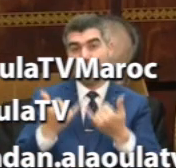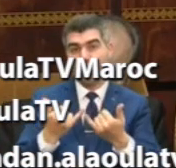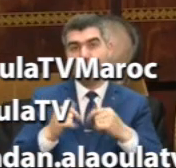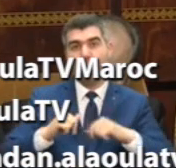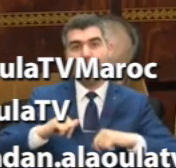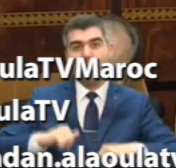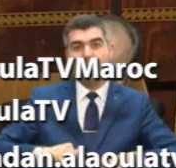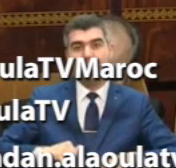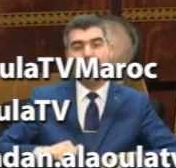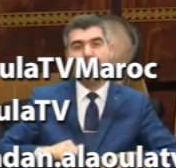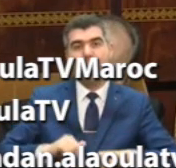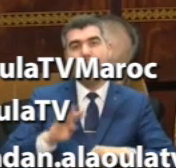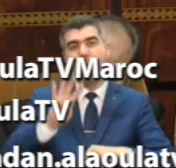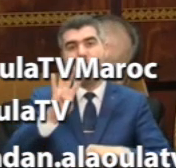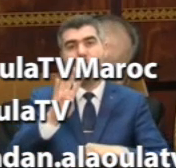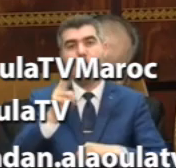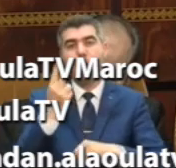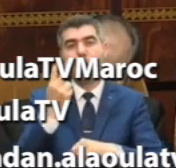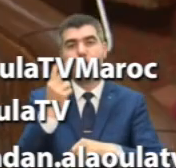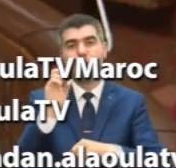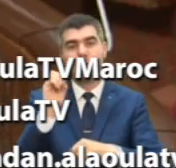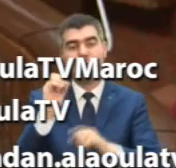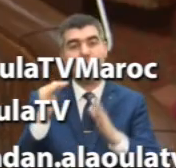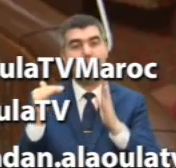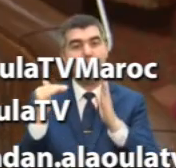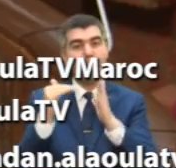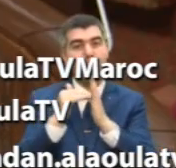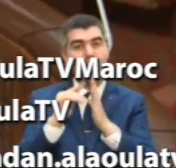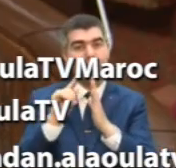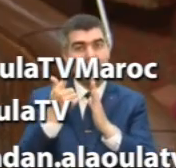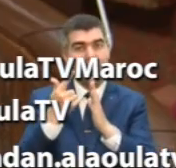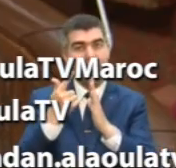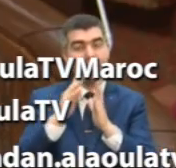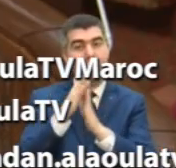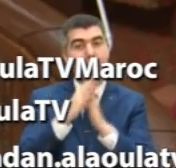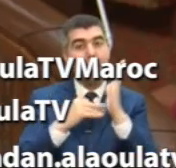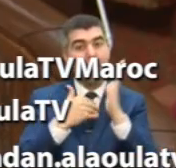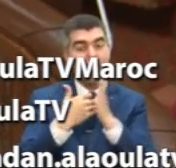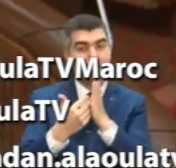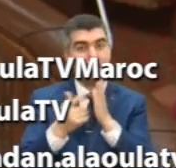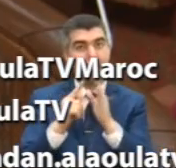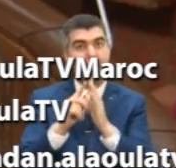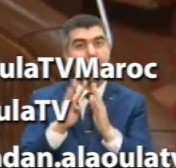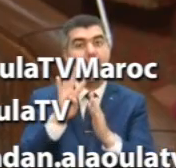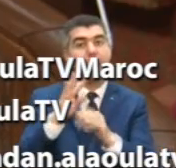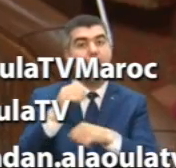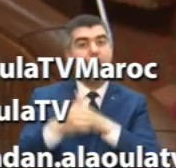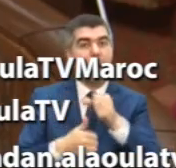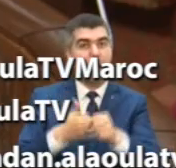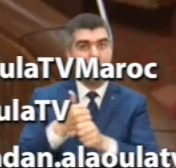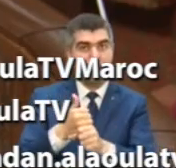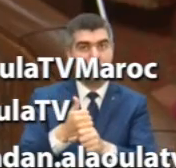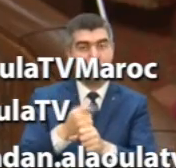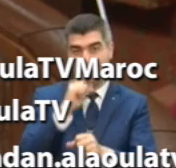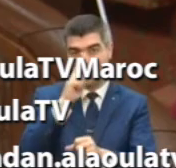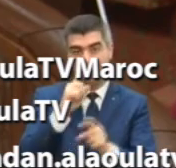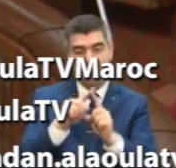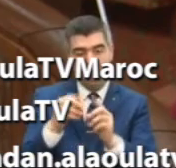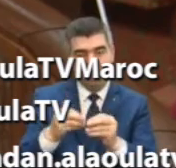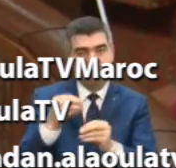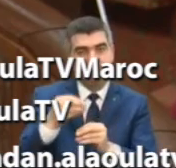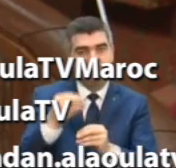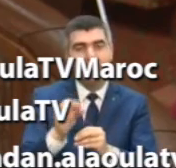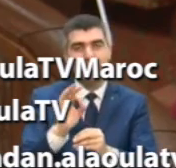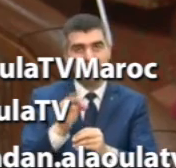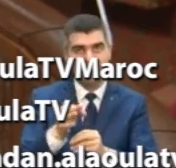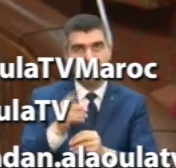مساهمه ب 420 مليون ديال الدرهم، ولكن البرنامج راه على 4 سنوات، دونك راه باقي عندنا الوقت رغم ان كاين بعض التعثر،